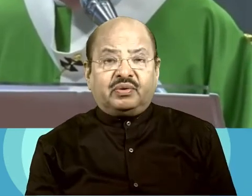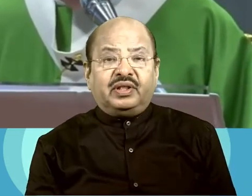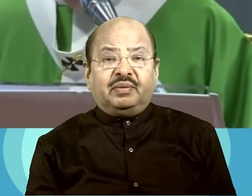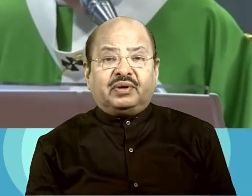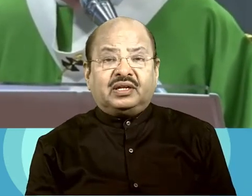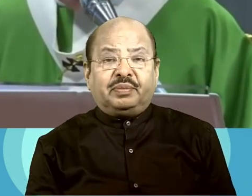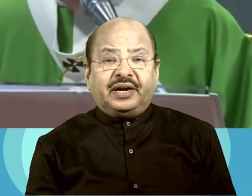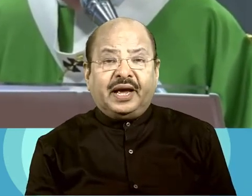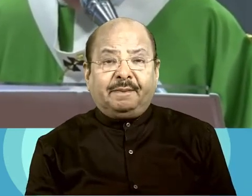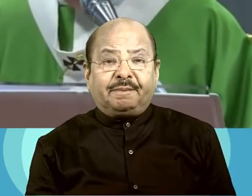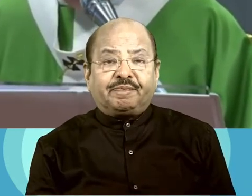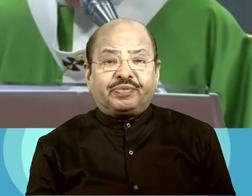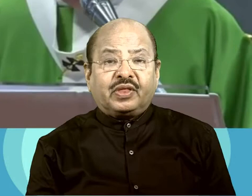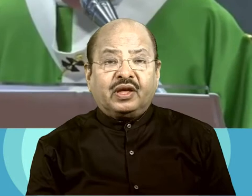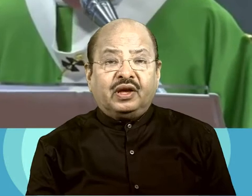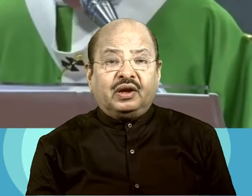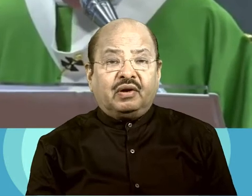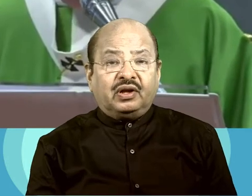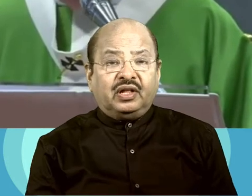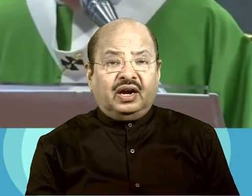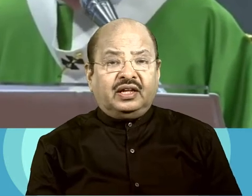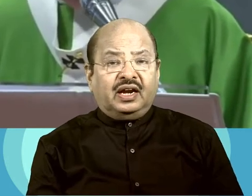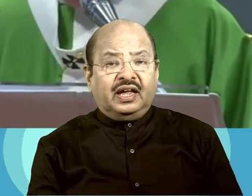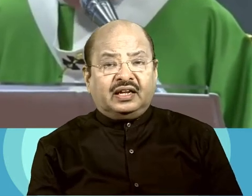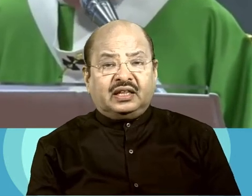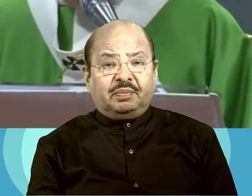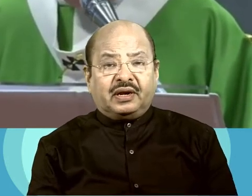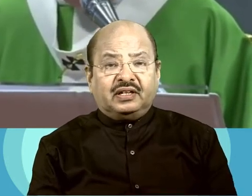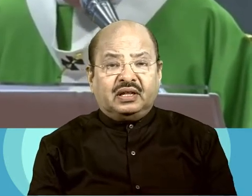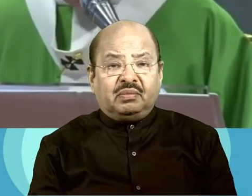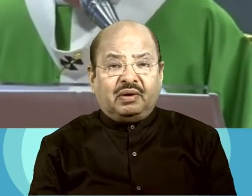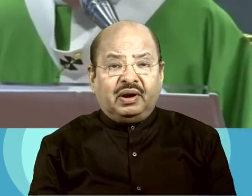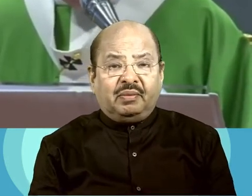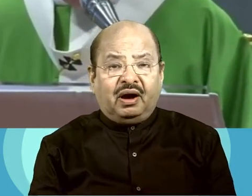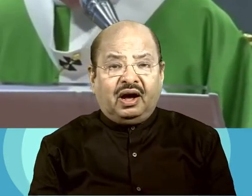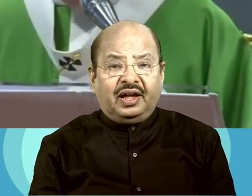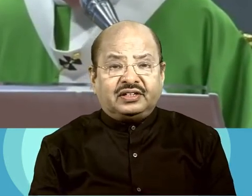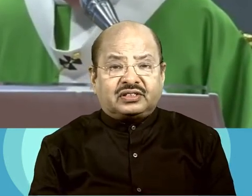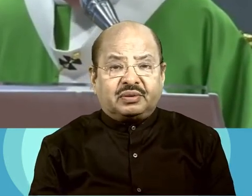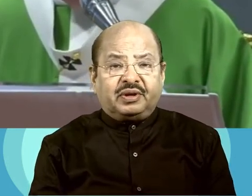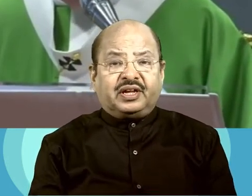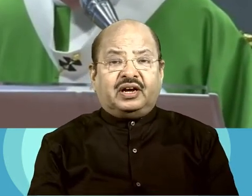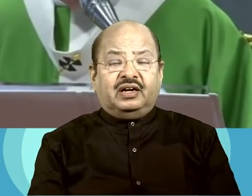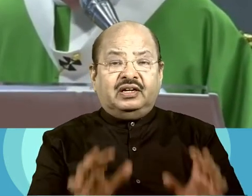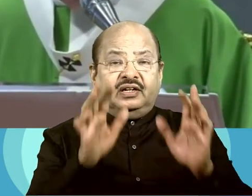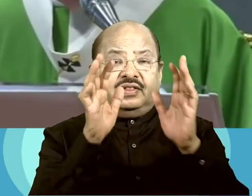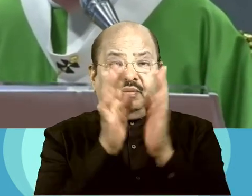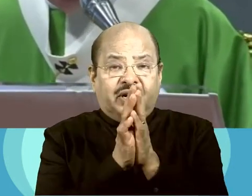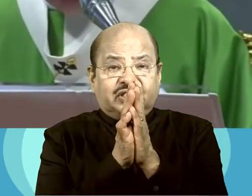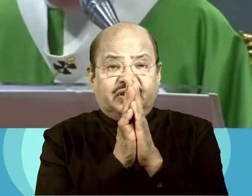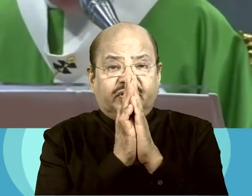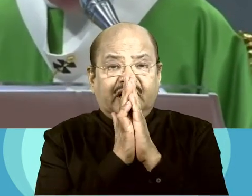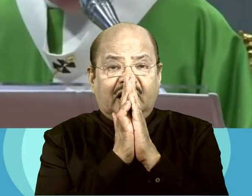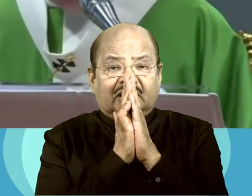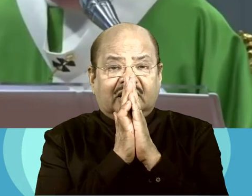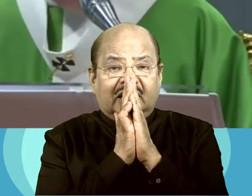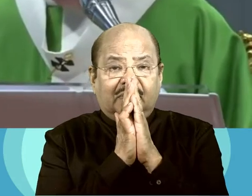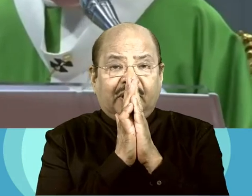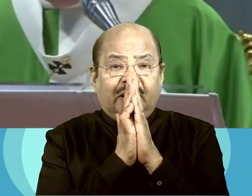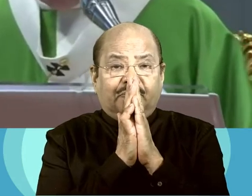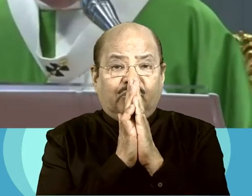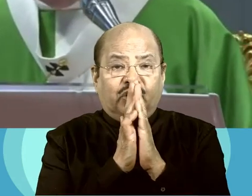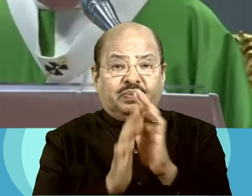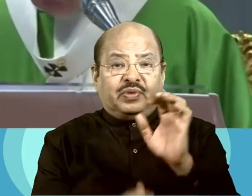ഒരിക്കൽ കൂടി നമുക്കത് പഠിക്കാം. ഇതാണ് ഞാൻ നേരത്തെ പറഞ്ഞത്, മൗനമായി ശ്രമിക്കുക. നമ്മുടെ